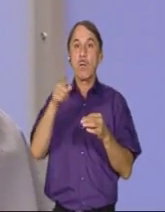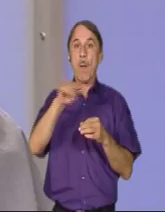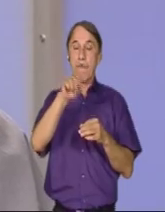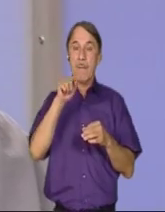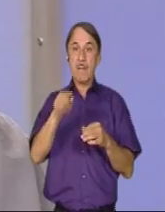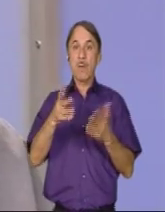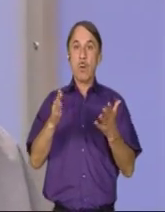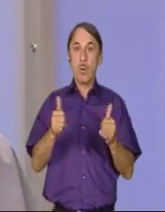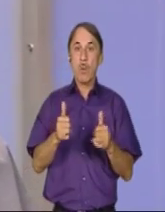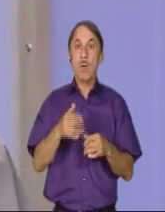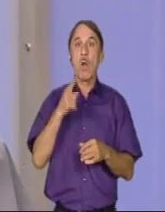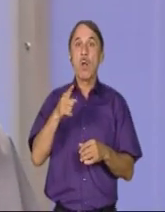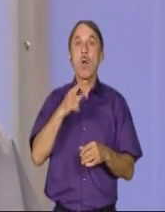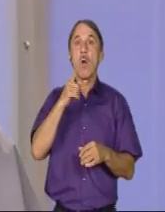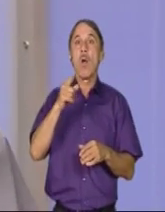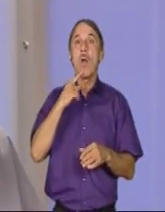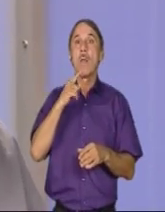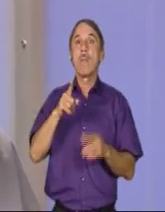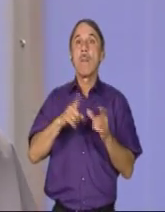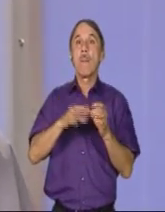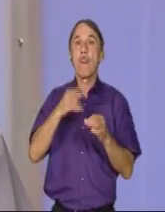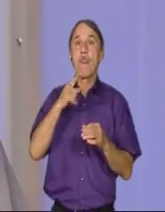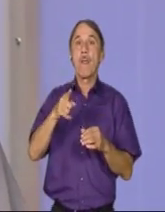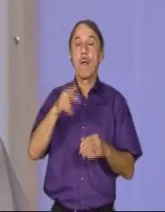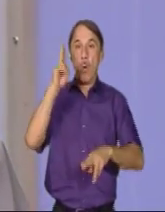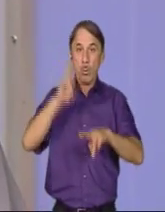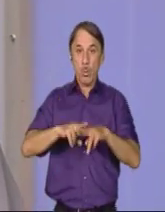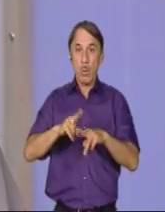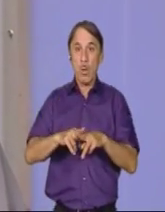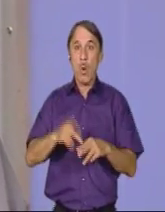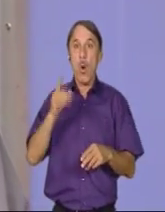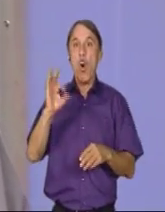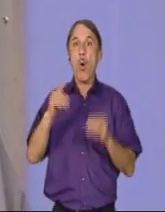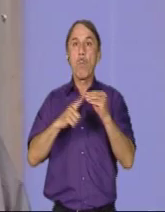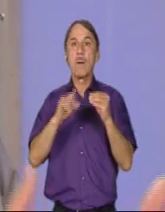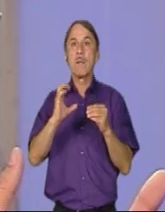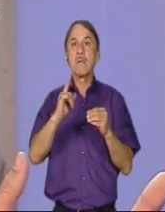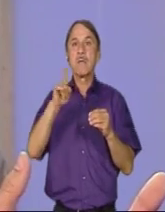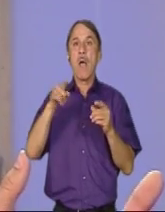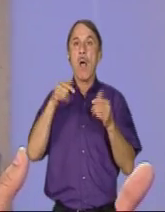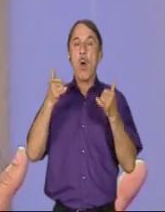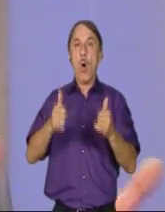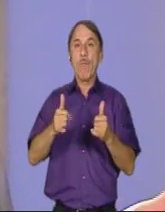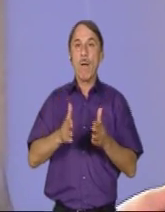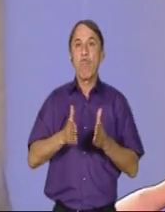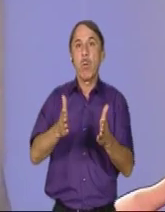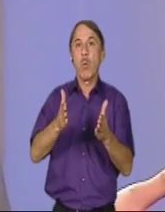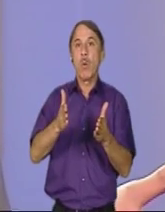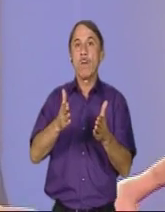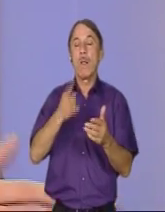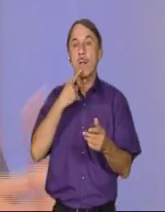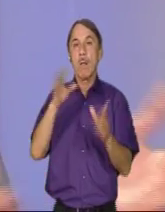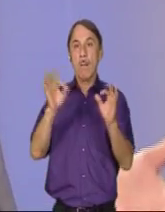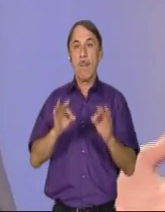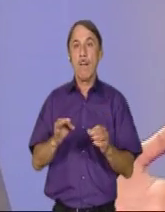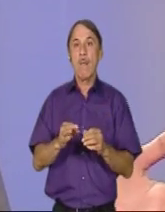kaže. To je sad pitanje izbora. U krajnjem, na izborima ćemo se svi zajedno odlučivati. Imate opciju da ovaj put je, po